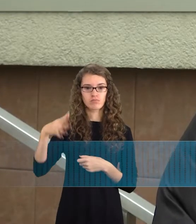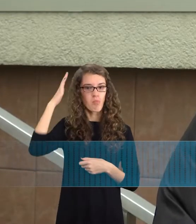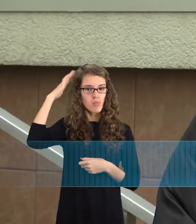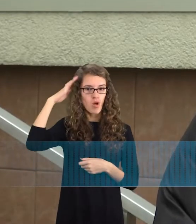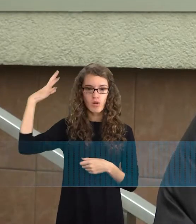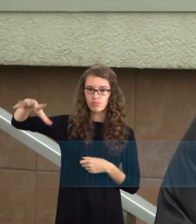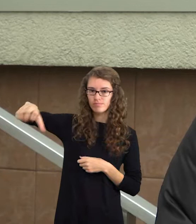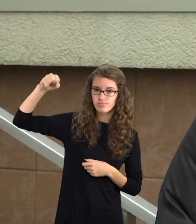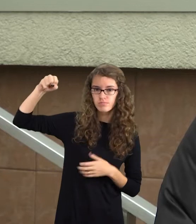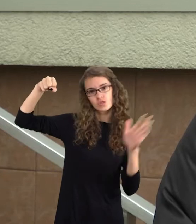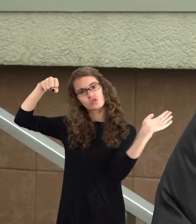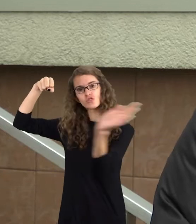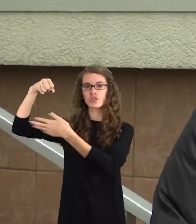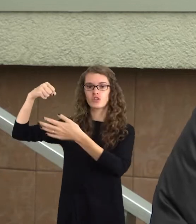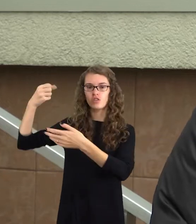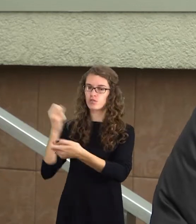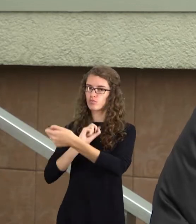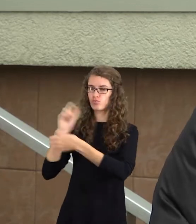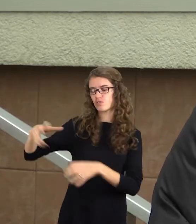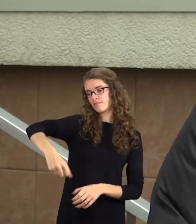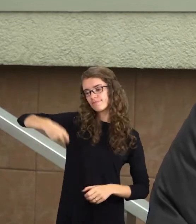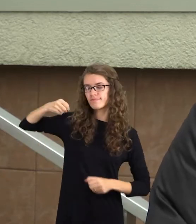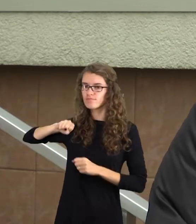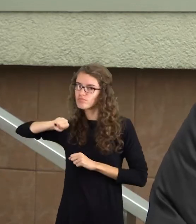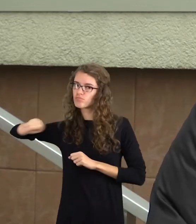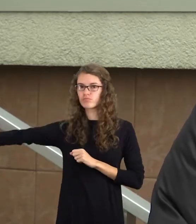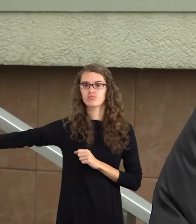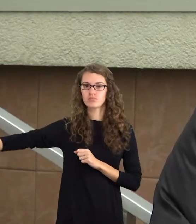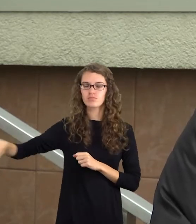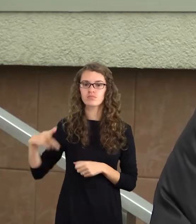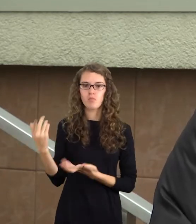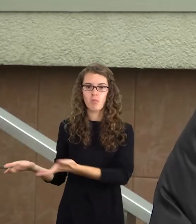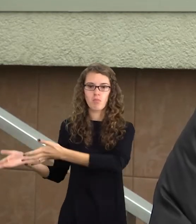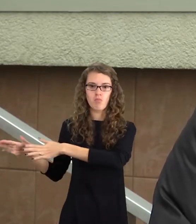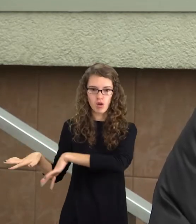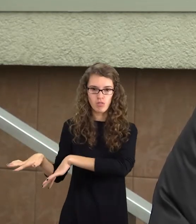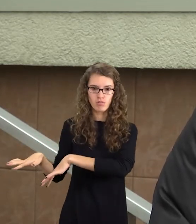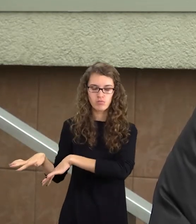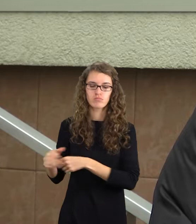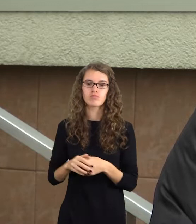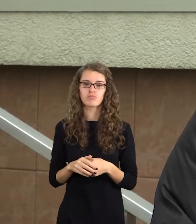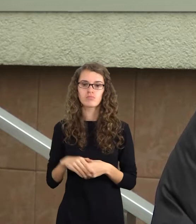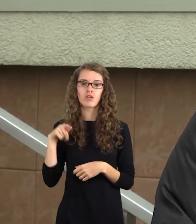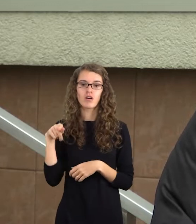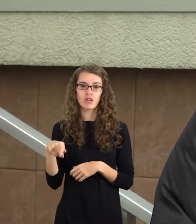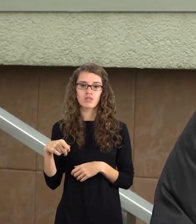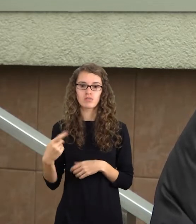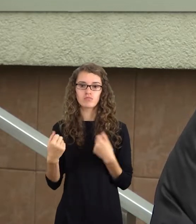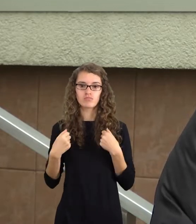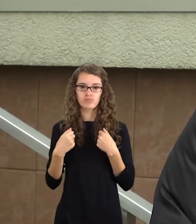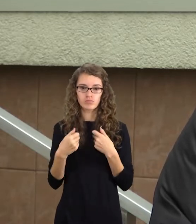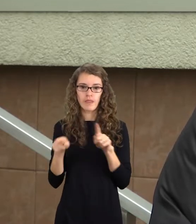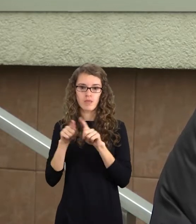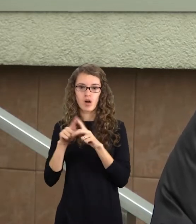veidą, čiupus už striukės išvilko vyriausiai berniuką 14 metų iš automobilio sustojus. Ir dar